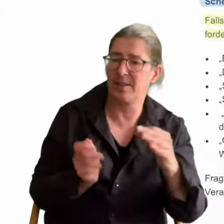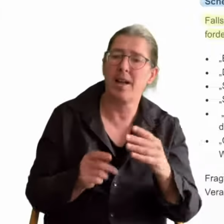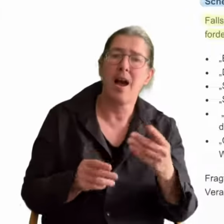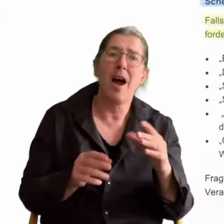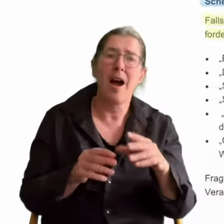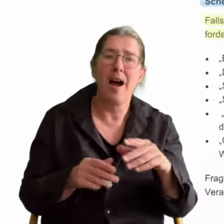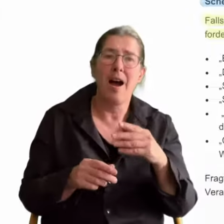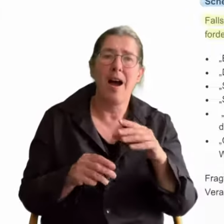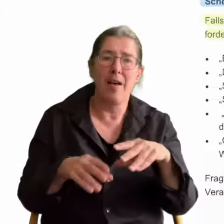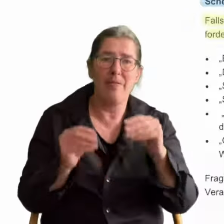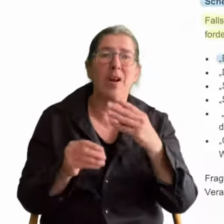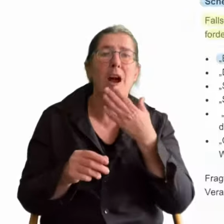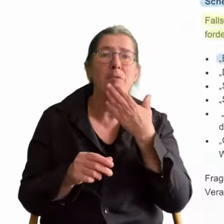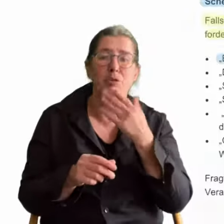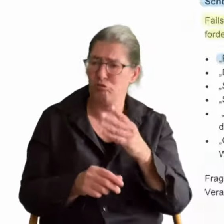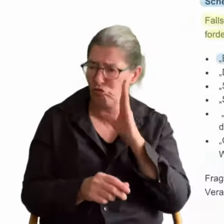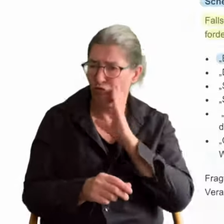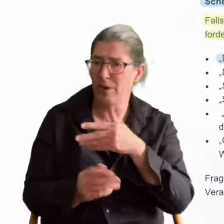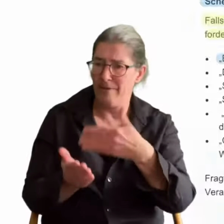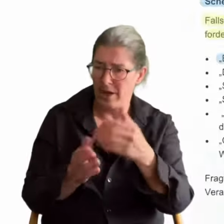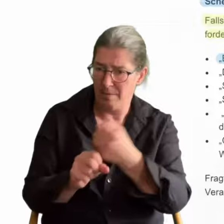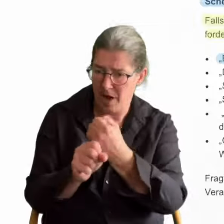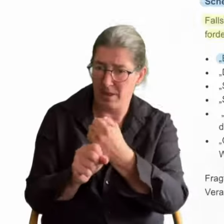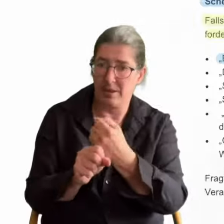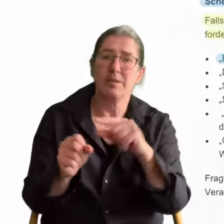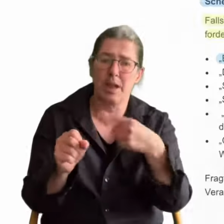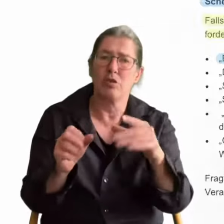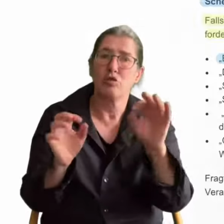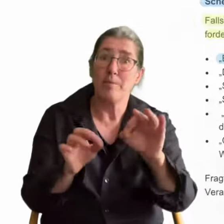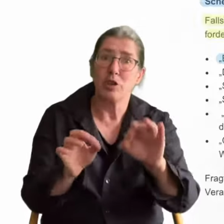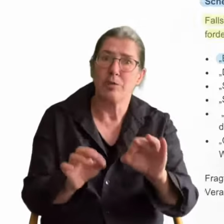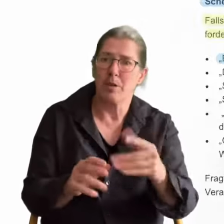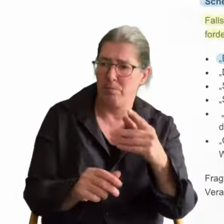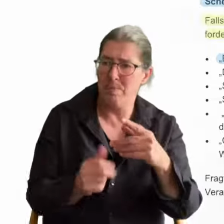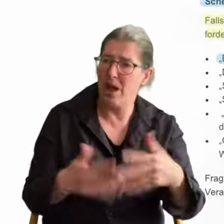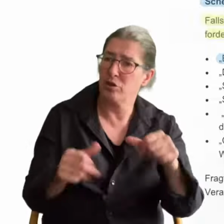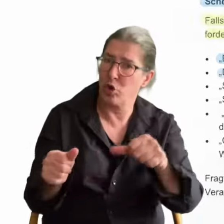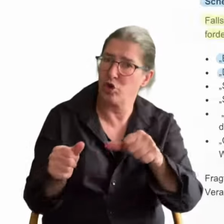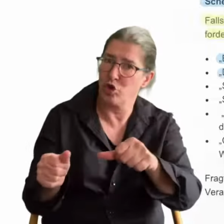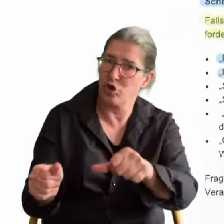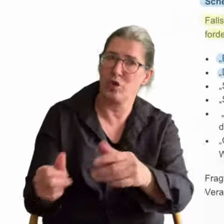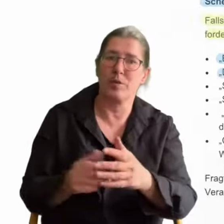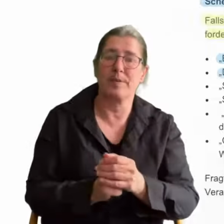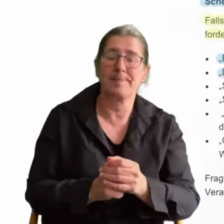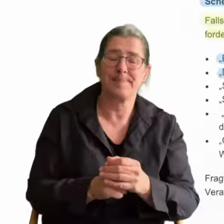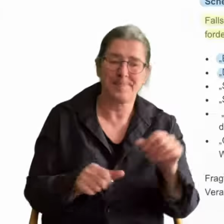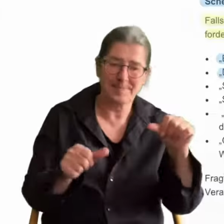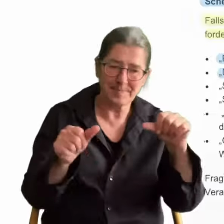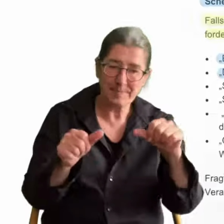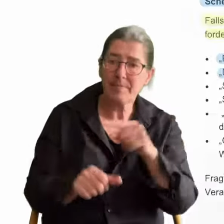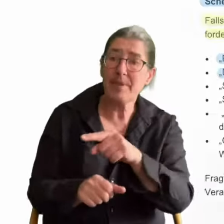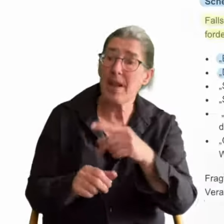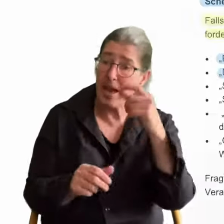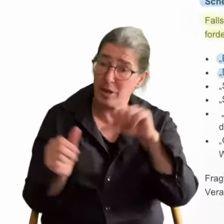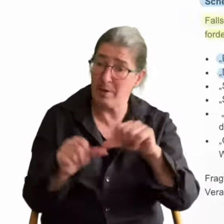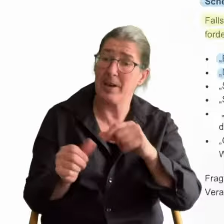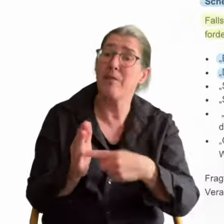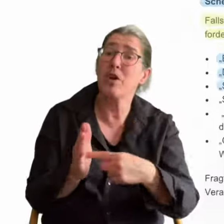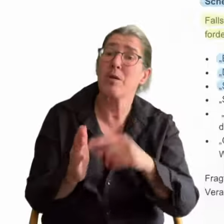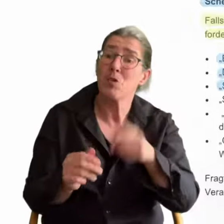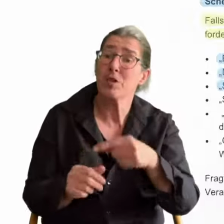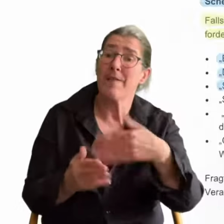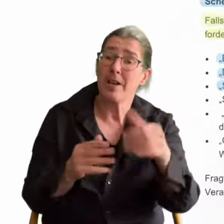das fing ganz einfach an bitte fahren sie fort und das steigerte sich jetzt zunehmend in das experiment erfordert dass sie weitermachen